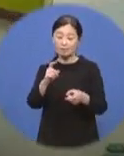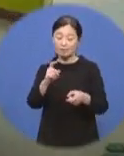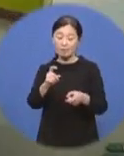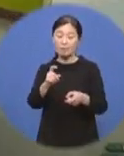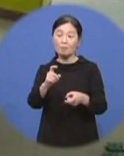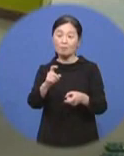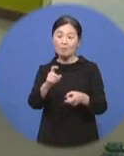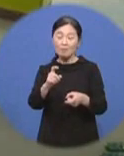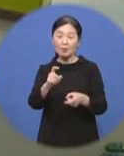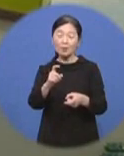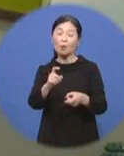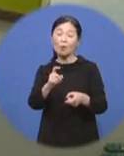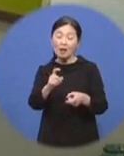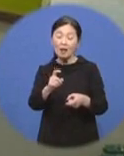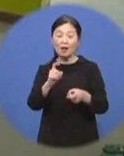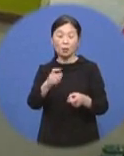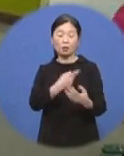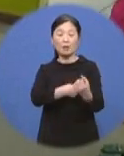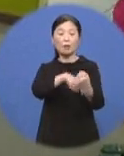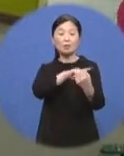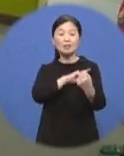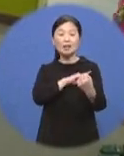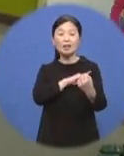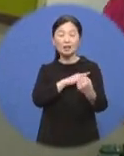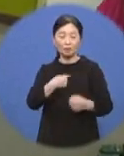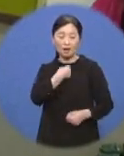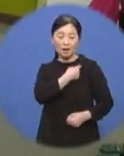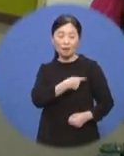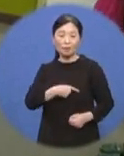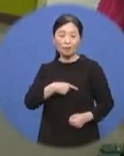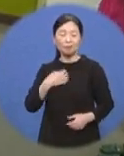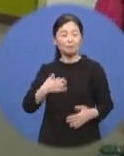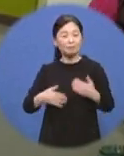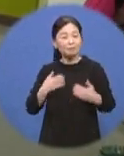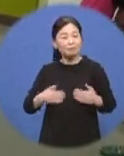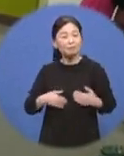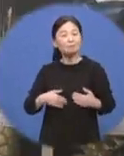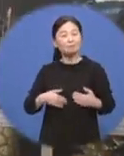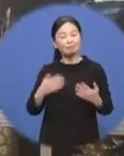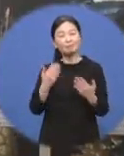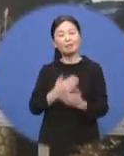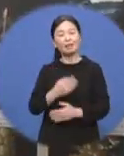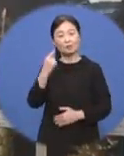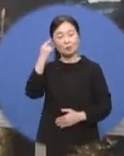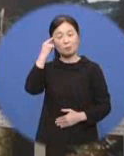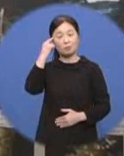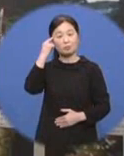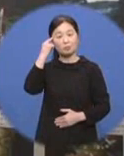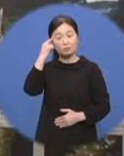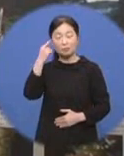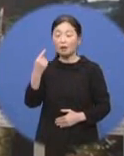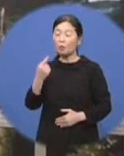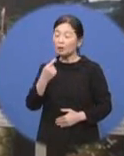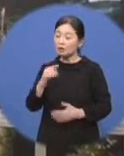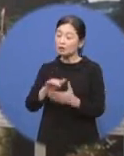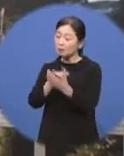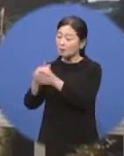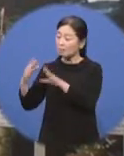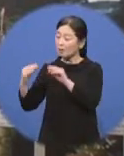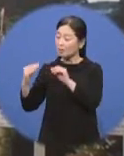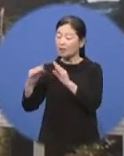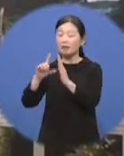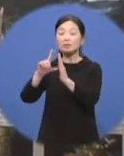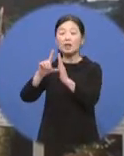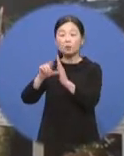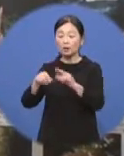になるの違うかなと思って、それでなんかこうボランティアをし始めて、たまたまお友達と話したときにこの話を聞い